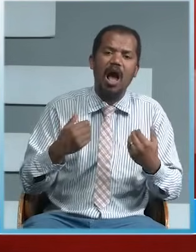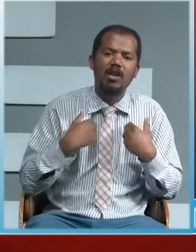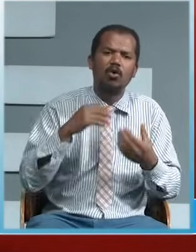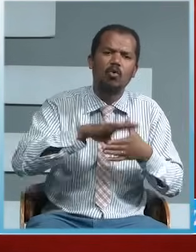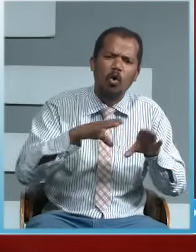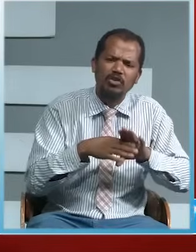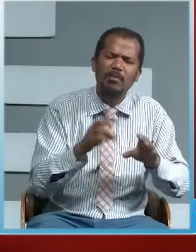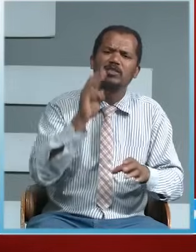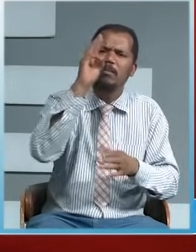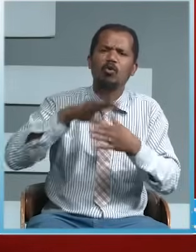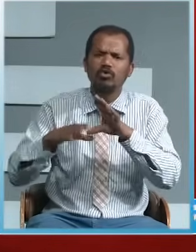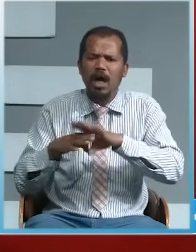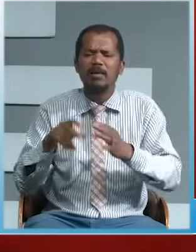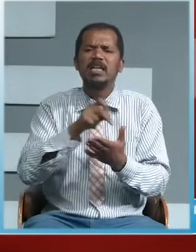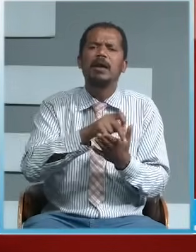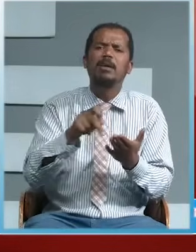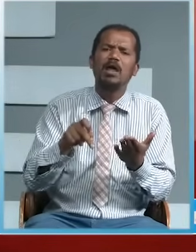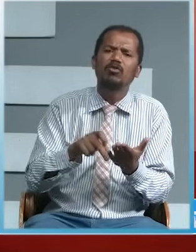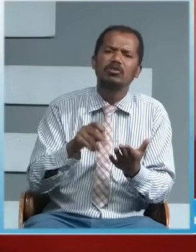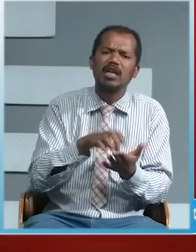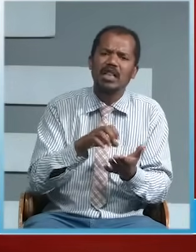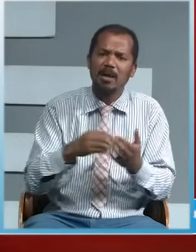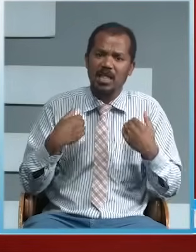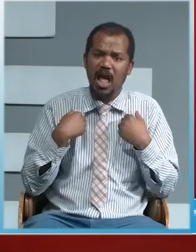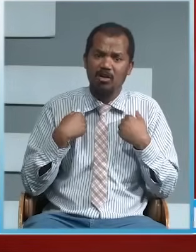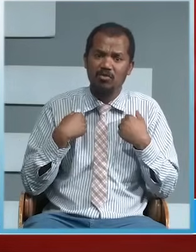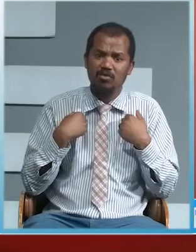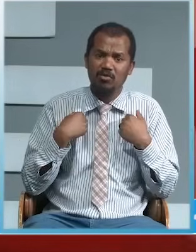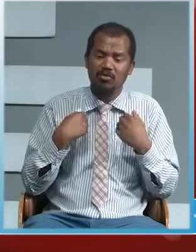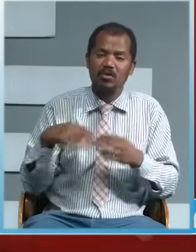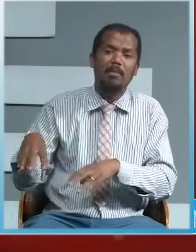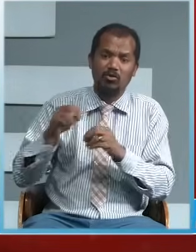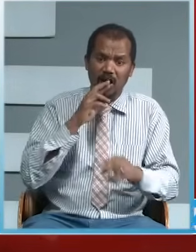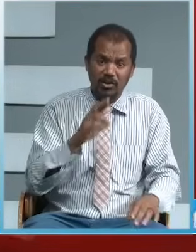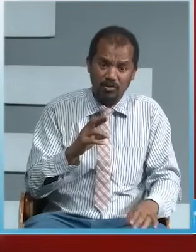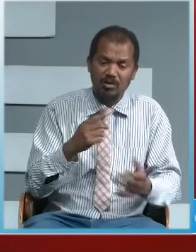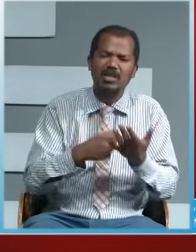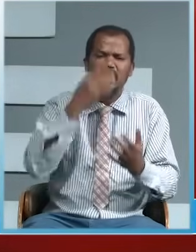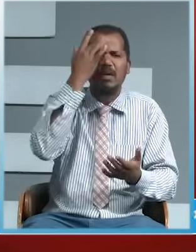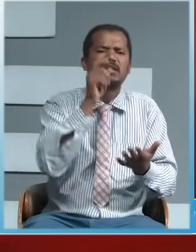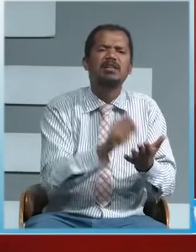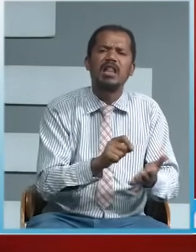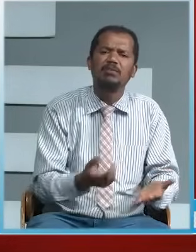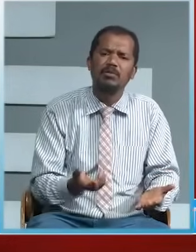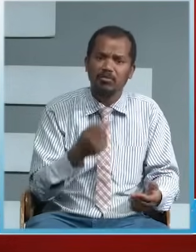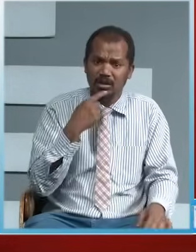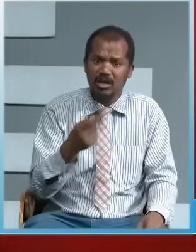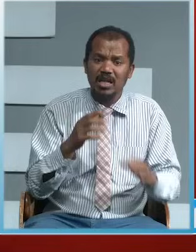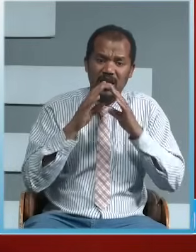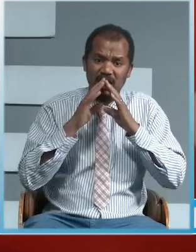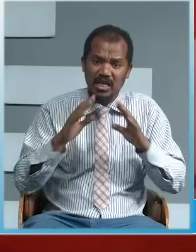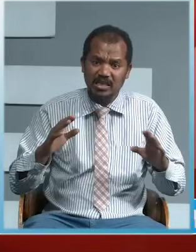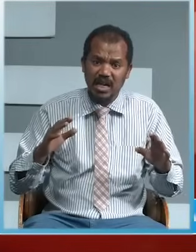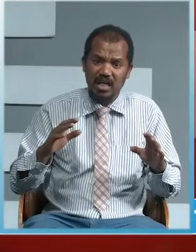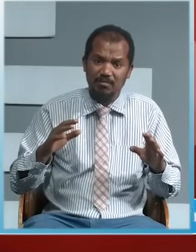ምዕራብ ጎጃም፣ ሰሜን ጎጃም እና ደብረ ማርቆስ ከተማ ላይ ያሉ ተማሪዎች ናቸው። እነዚህ ተማሪዎች ለምንድን ያልተመዘገቡ ባልከው